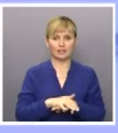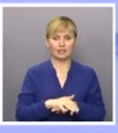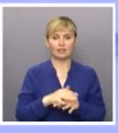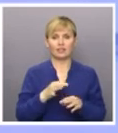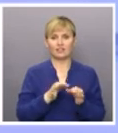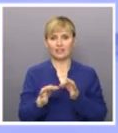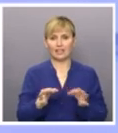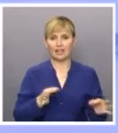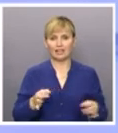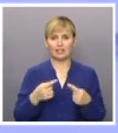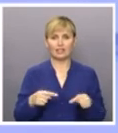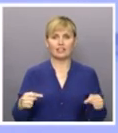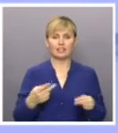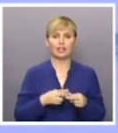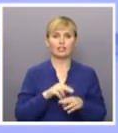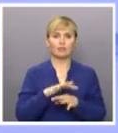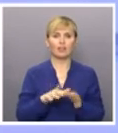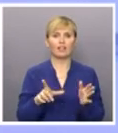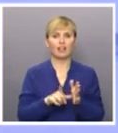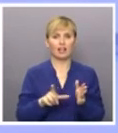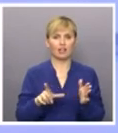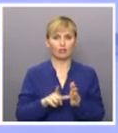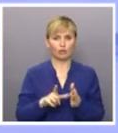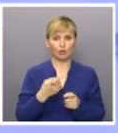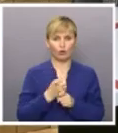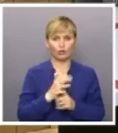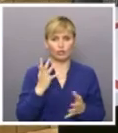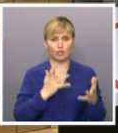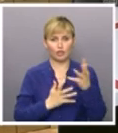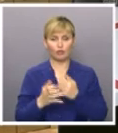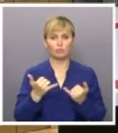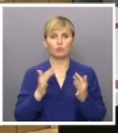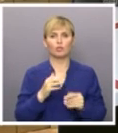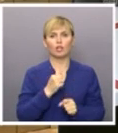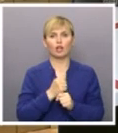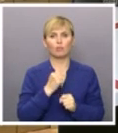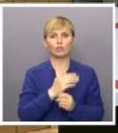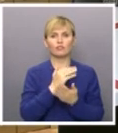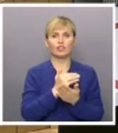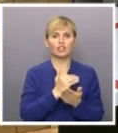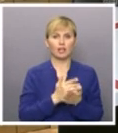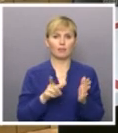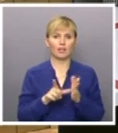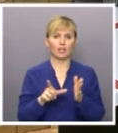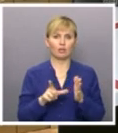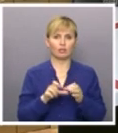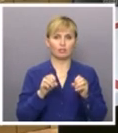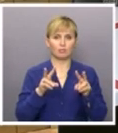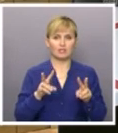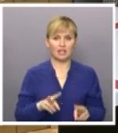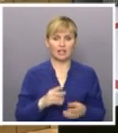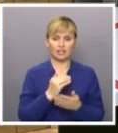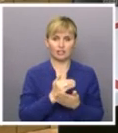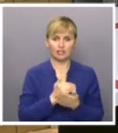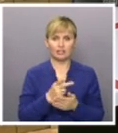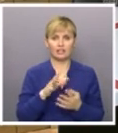лизинг оборудования, это налоговые послабления очень серьезные, то есть теперь они могут работать в режиме специального налогового режима